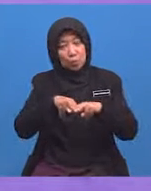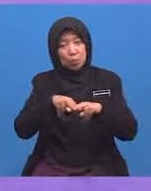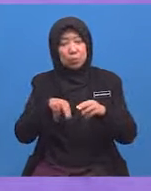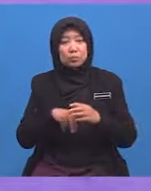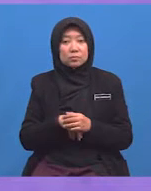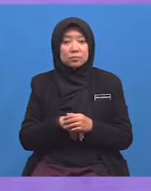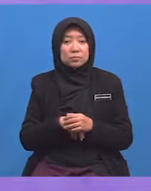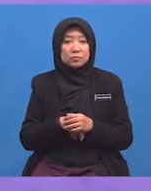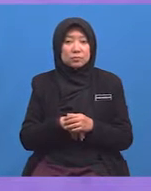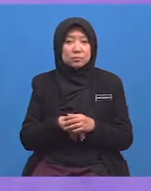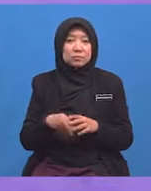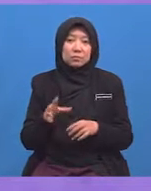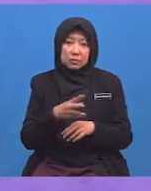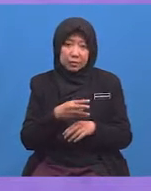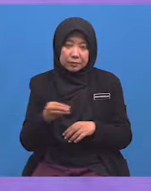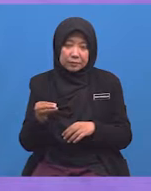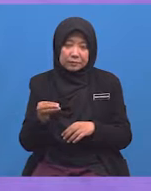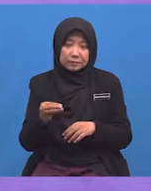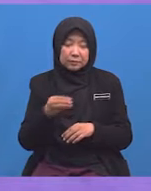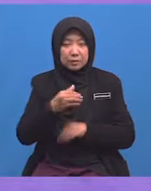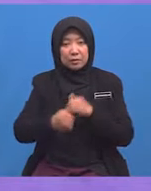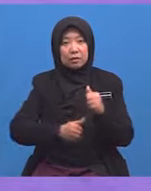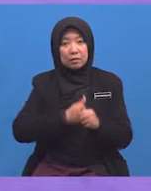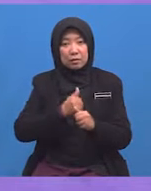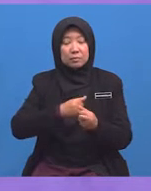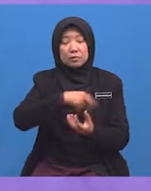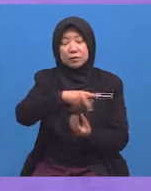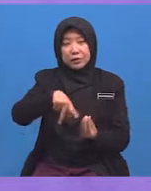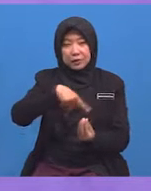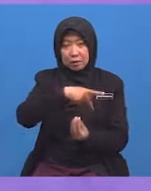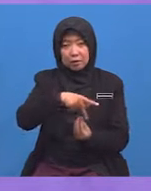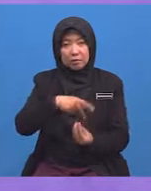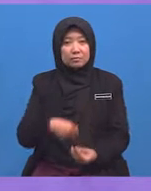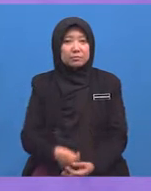dan kesan terhadap alam sekitar.